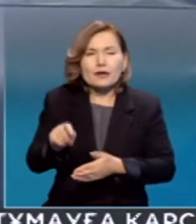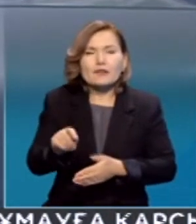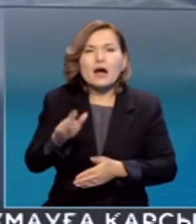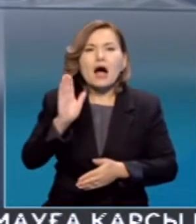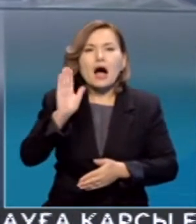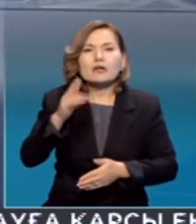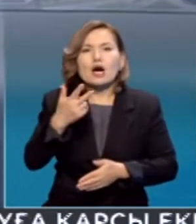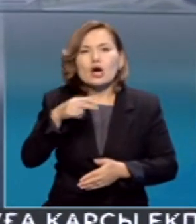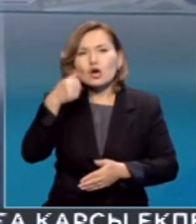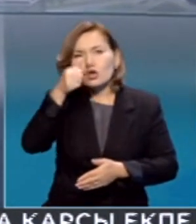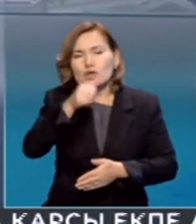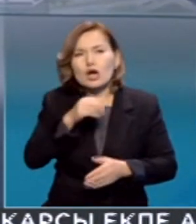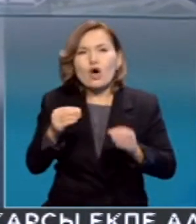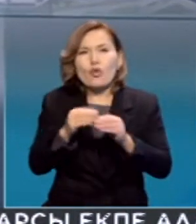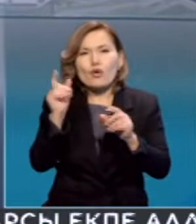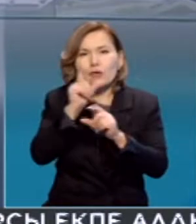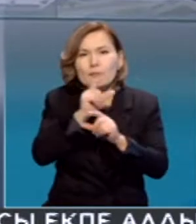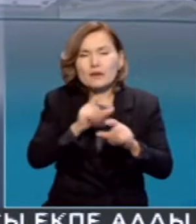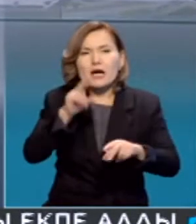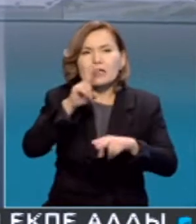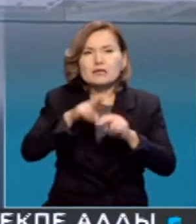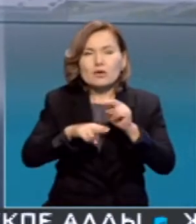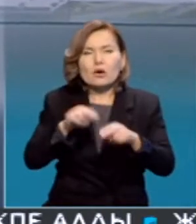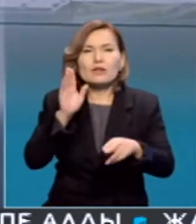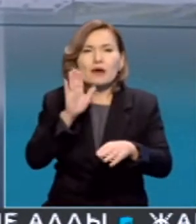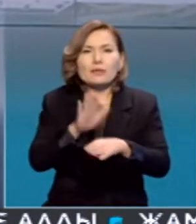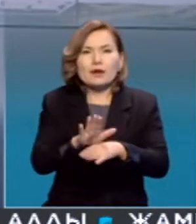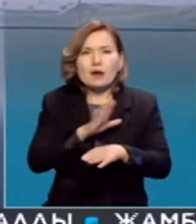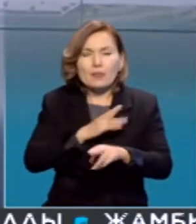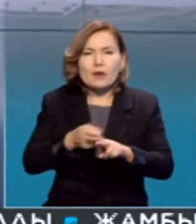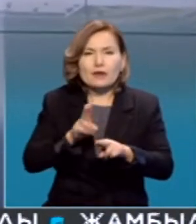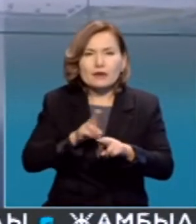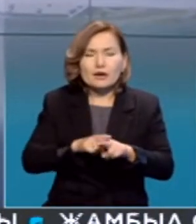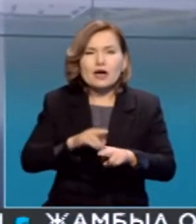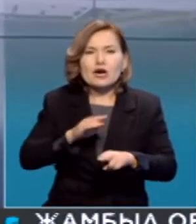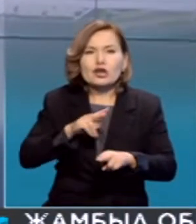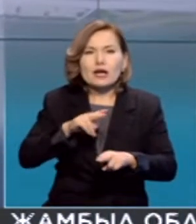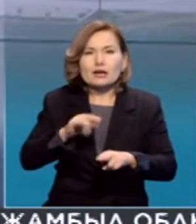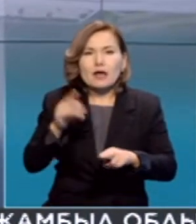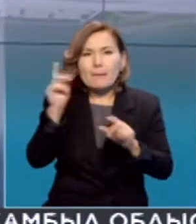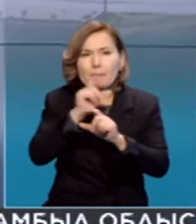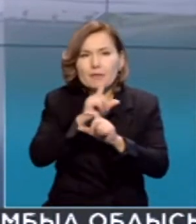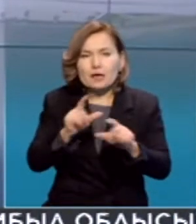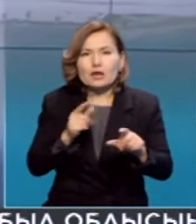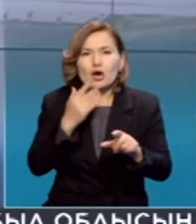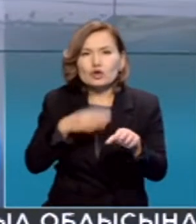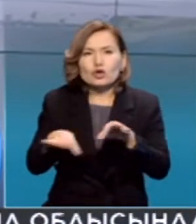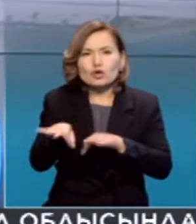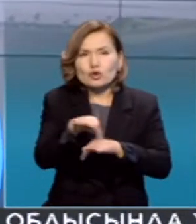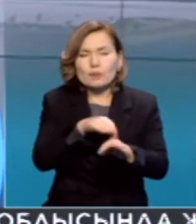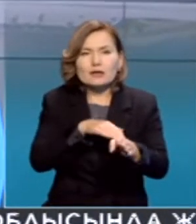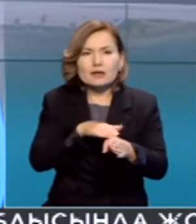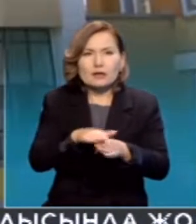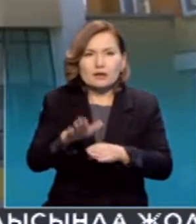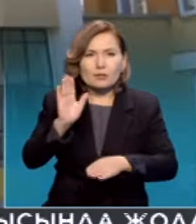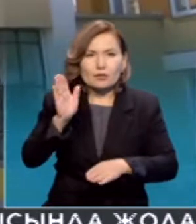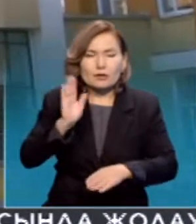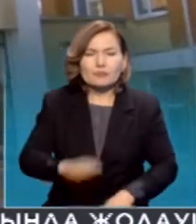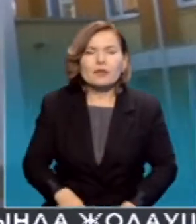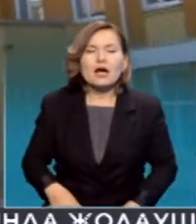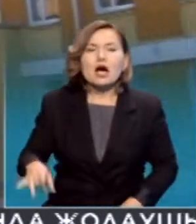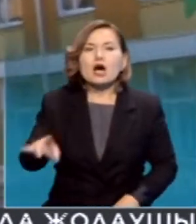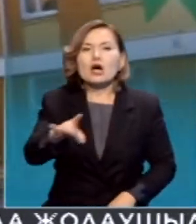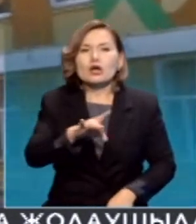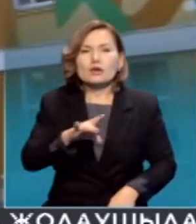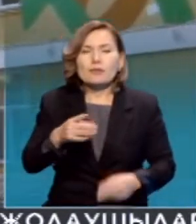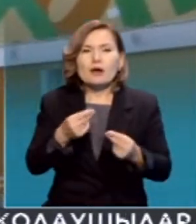3 жылда 10 мектеп салуға тапсырма берген болатын. Бұл жайлы мектеп ұлттық жобасы аясында іске аспақ.